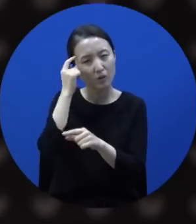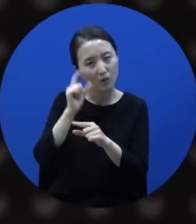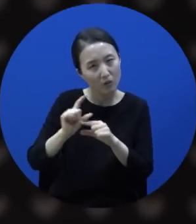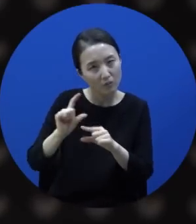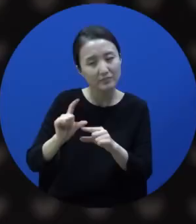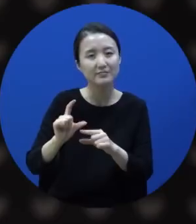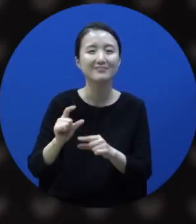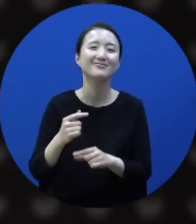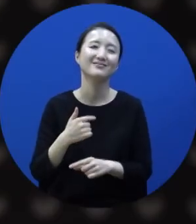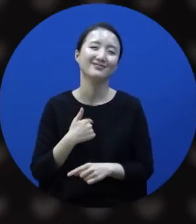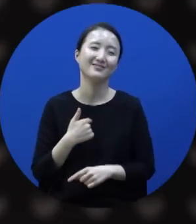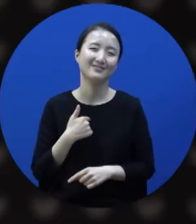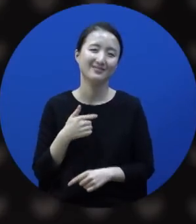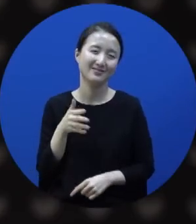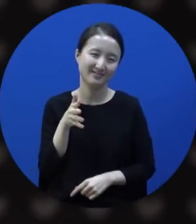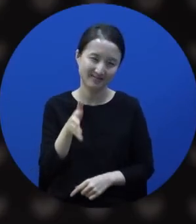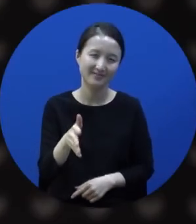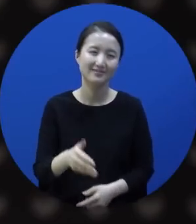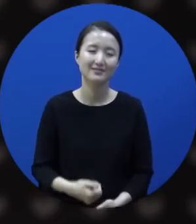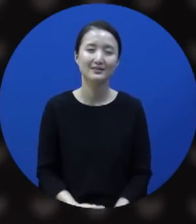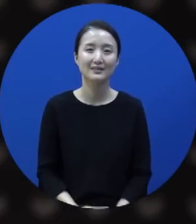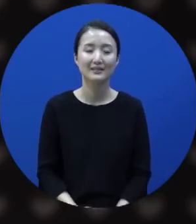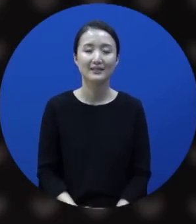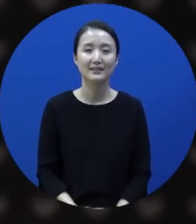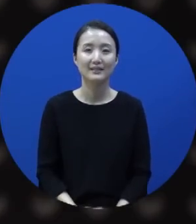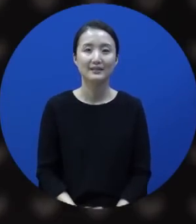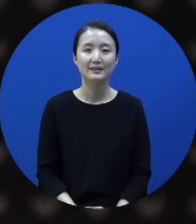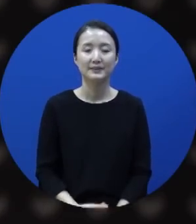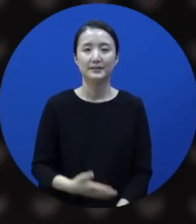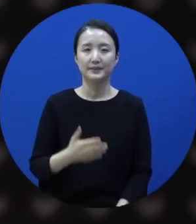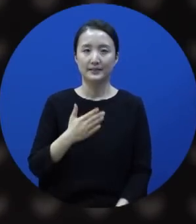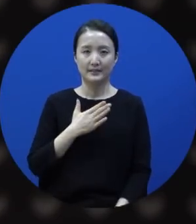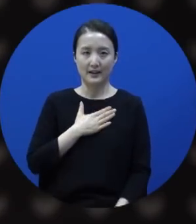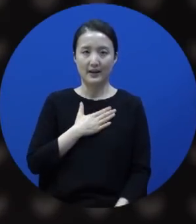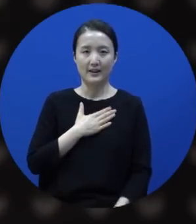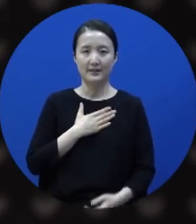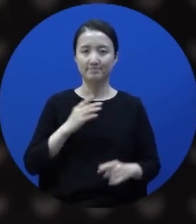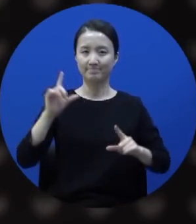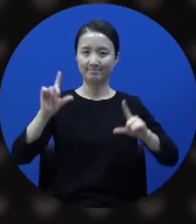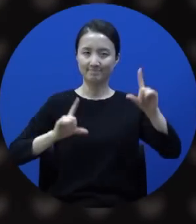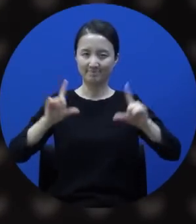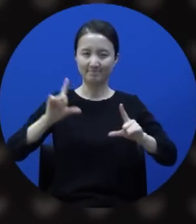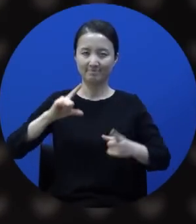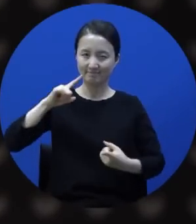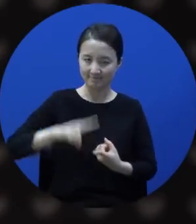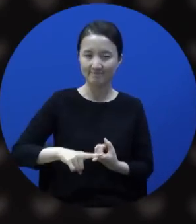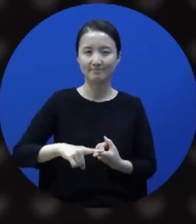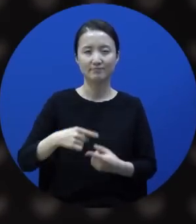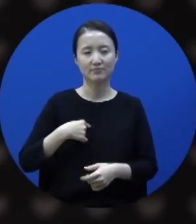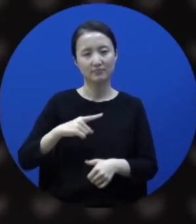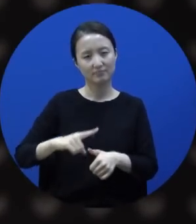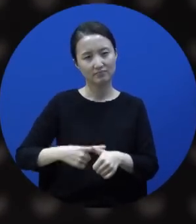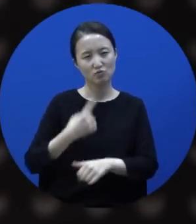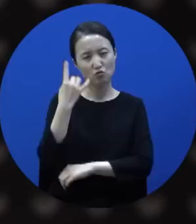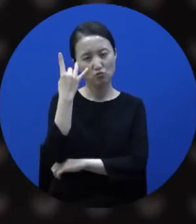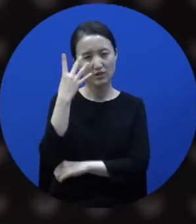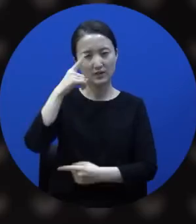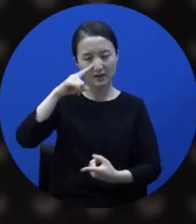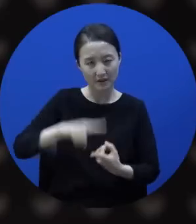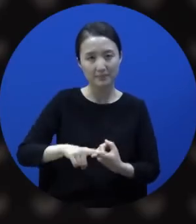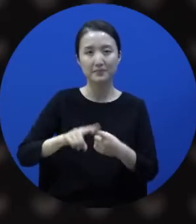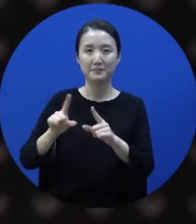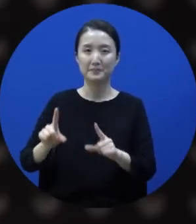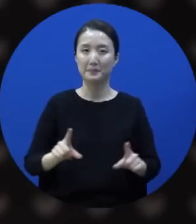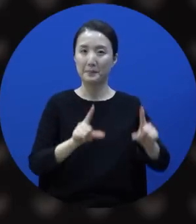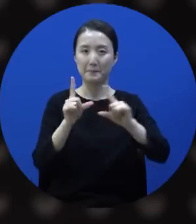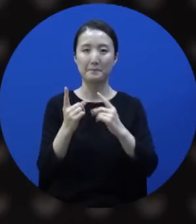이런 미디어 시대에 여러분들이 온전한 나로 살아갈 수 있는 다섯 가지 방법에 대해서 이야기를 드리려고 합니다.